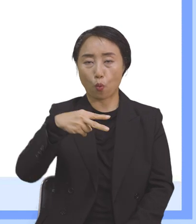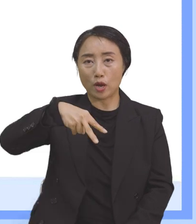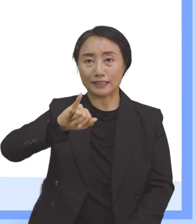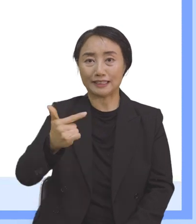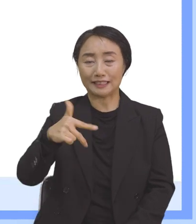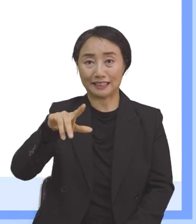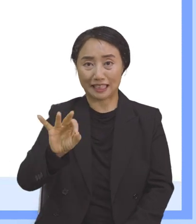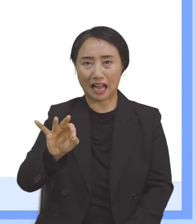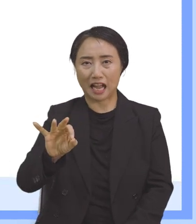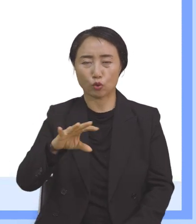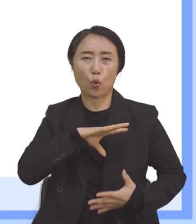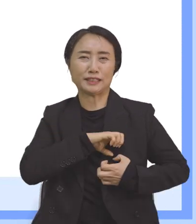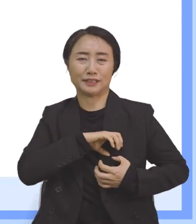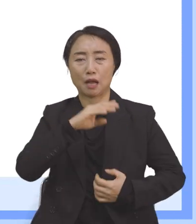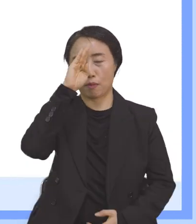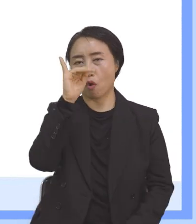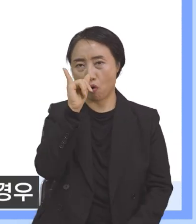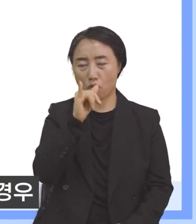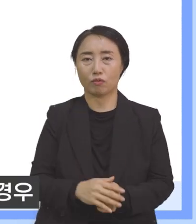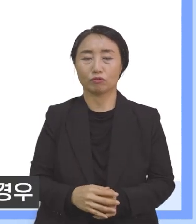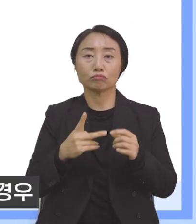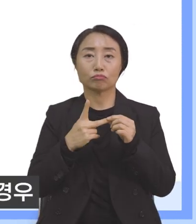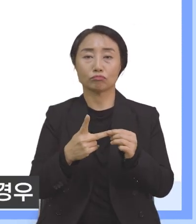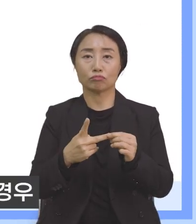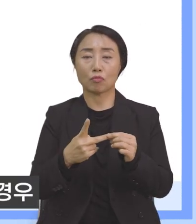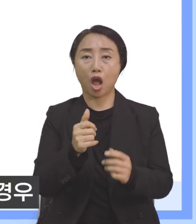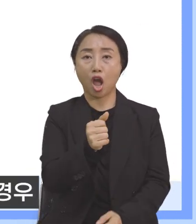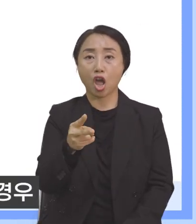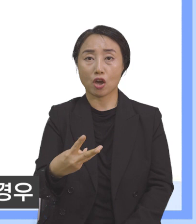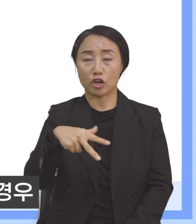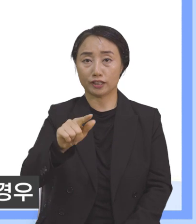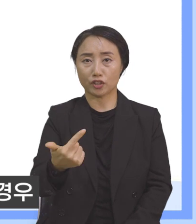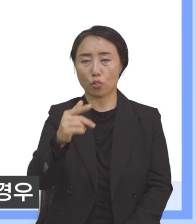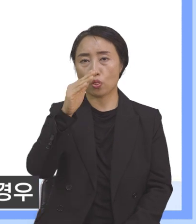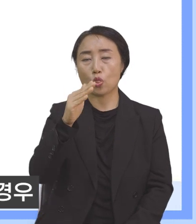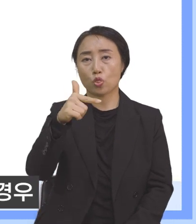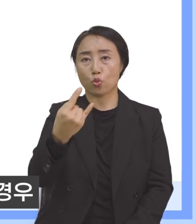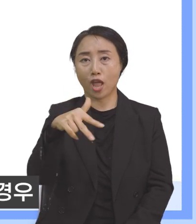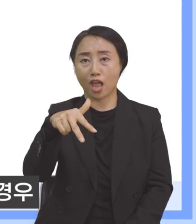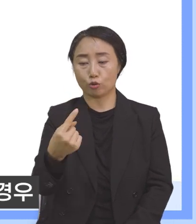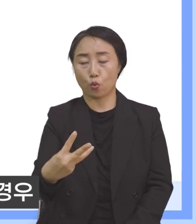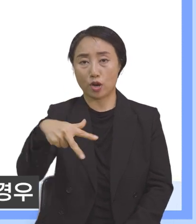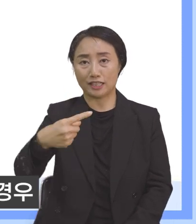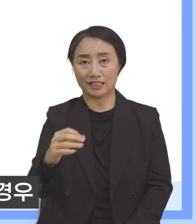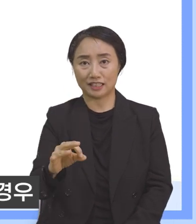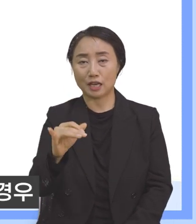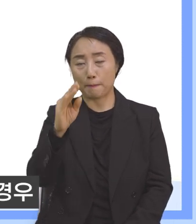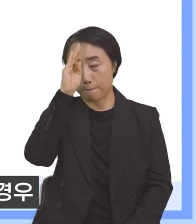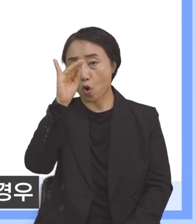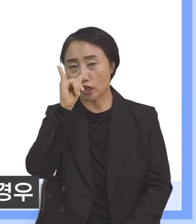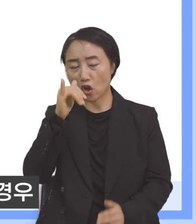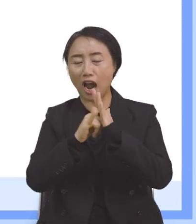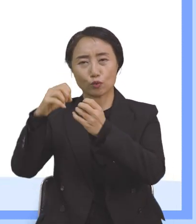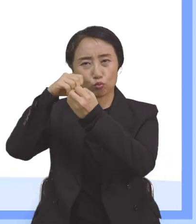신장 또는 심장에 병이 있는 경우. 두 번째, 혈전이나 뇌졸중 관련 질환이 있거나